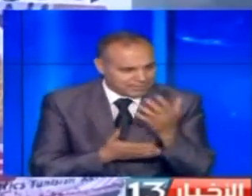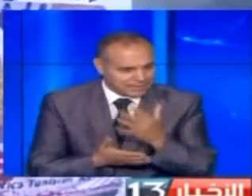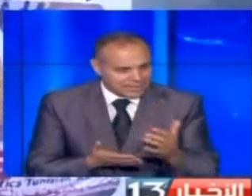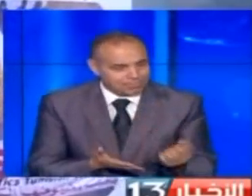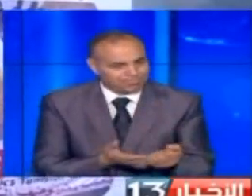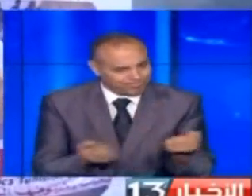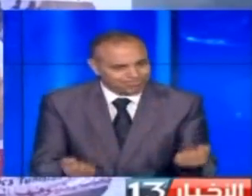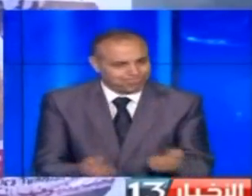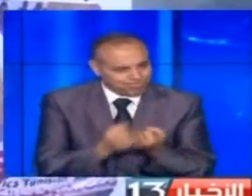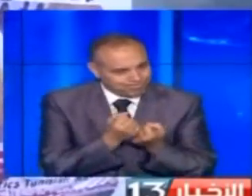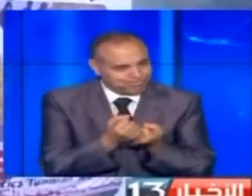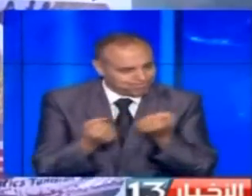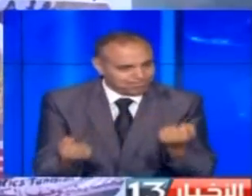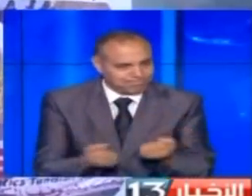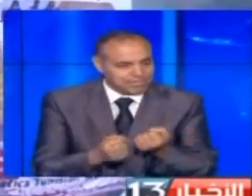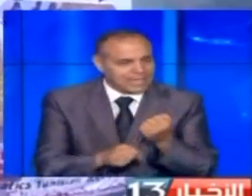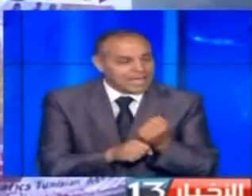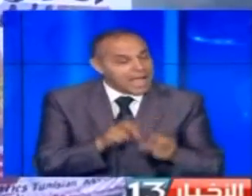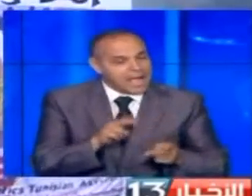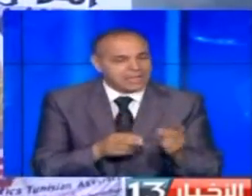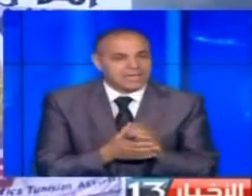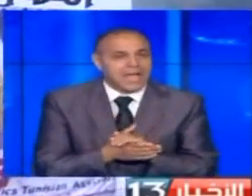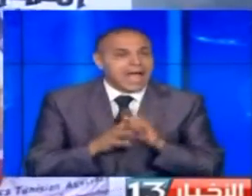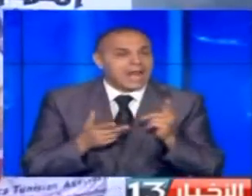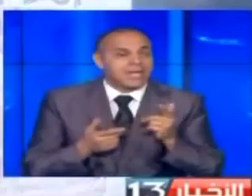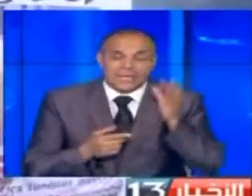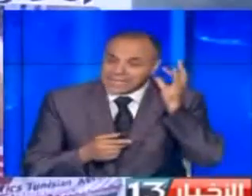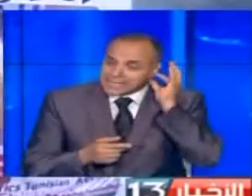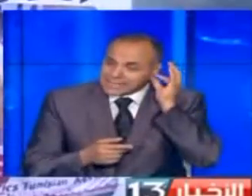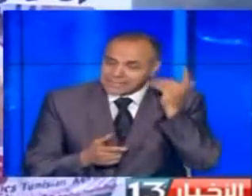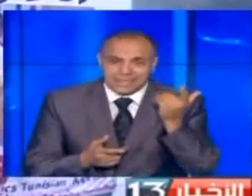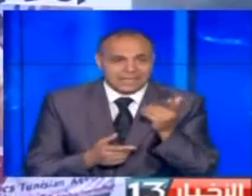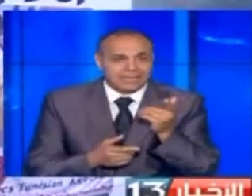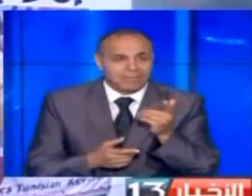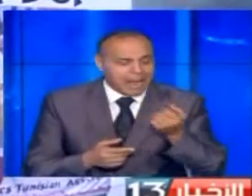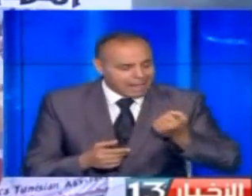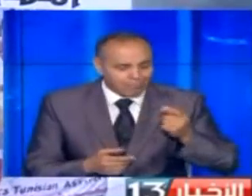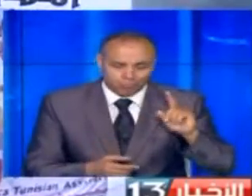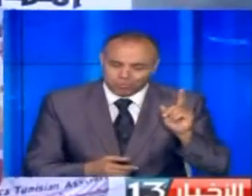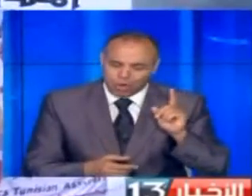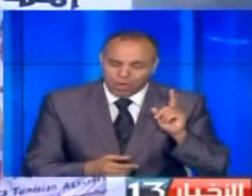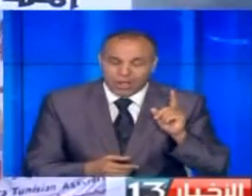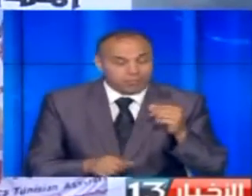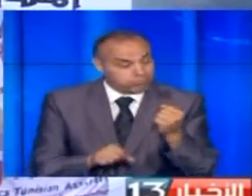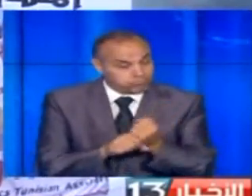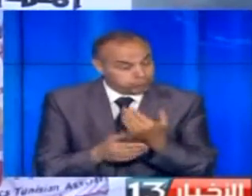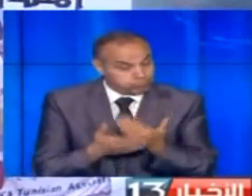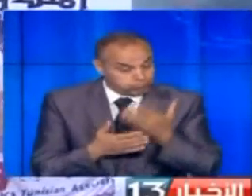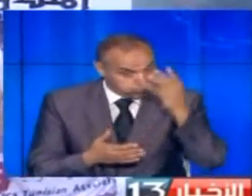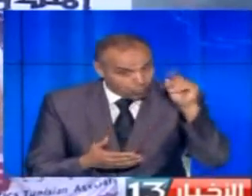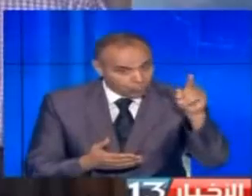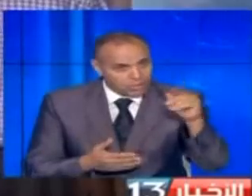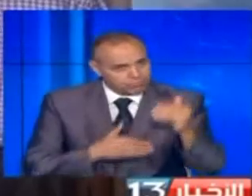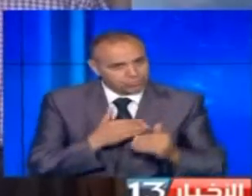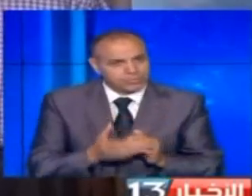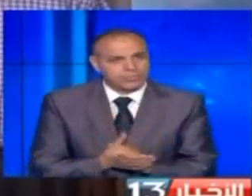ويحفزهم ويدعمهم باش يواصلوا ويبذلوا أكثر مجهود باش يبينوا أن القصرين مش بلاد الإرهاب وكل شيء، إنما هي عندنا كفاءات ونجموا